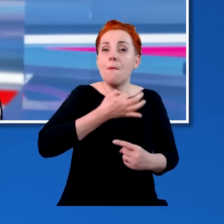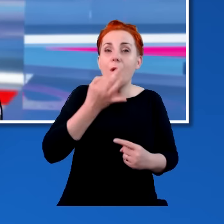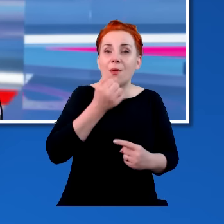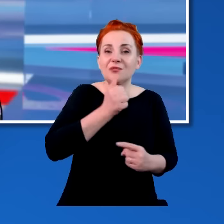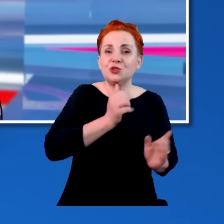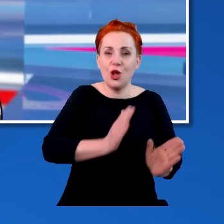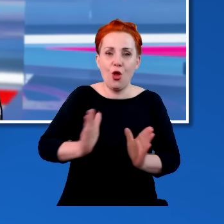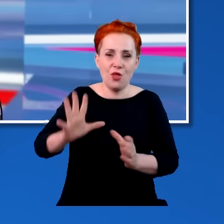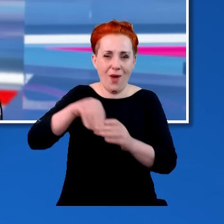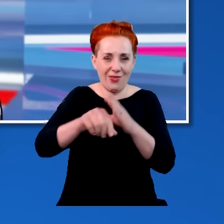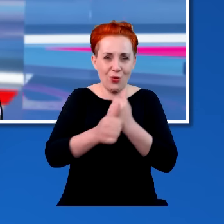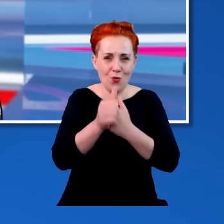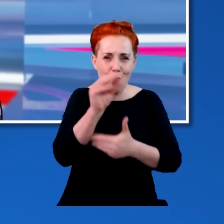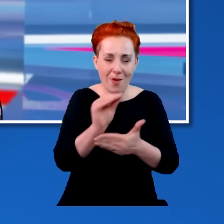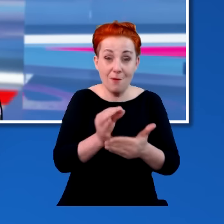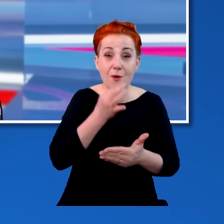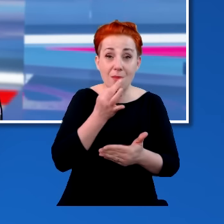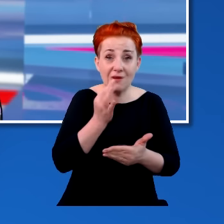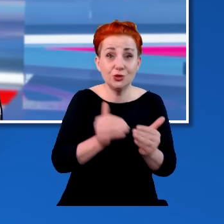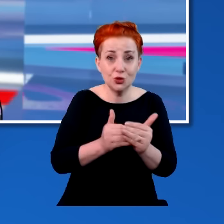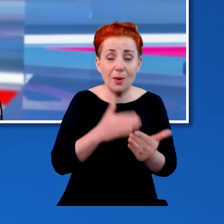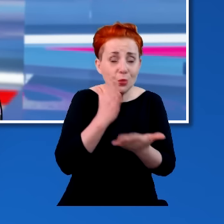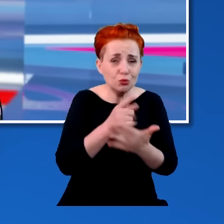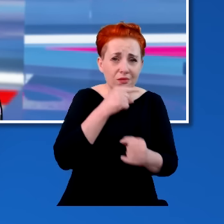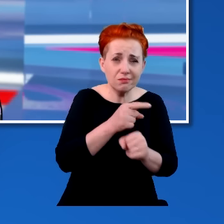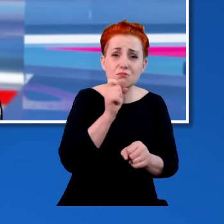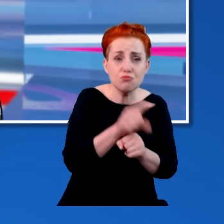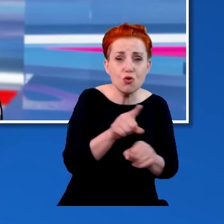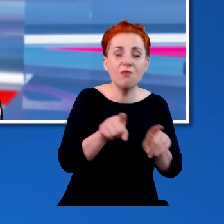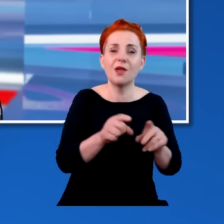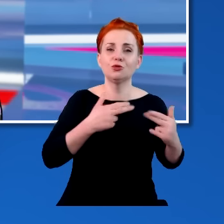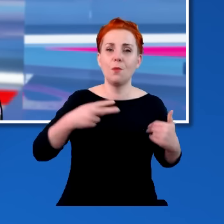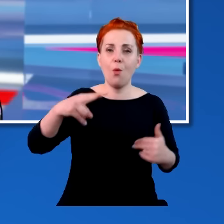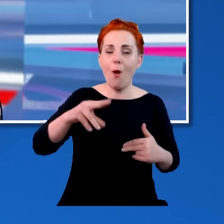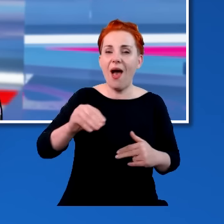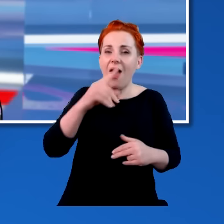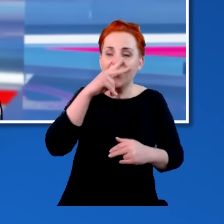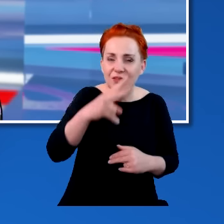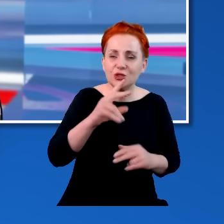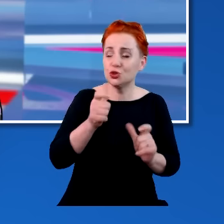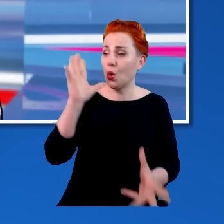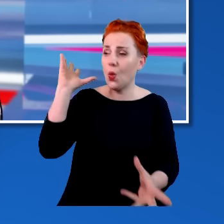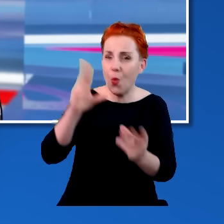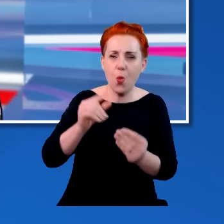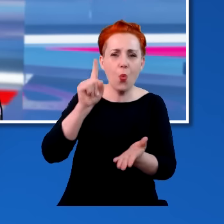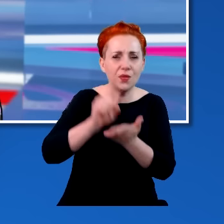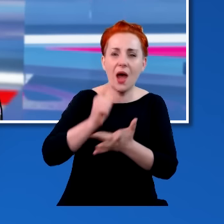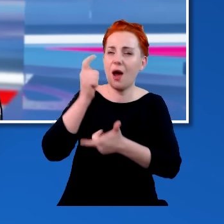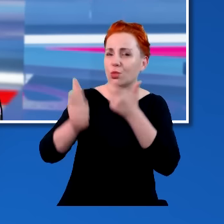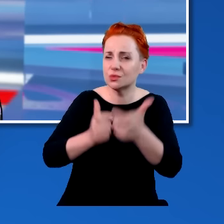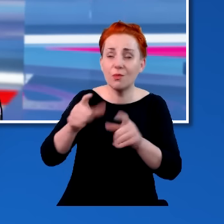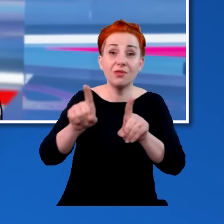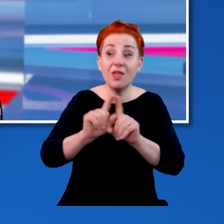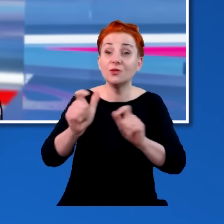Ładu. Już pewne decyzje zapadły. Również Komisja Europejska dostrzegła, że to, co zostało wypracowane i to, co tak ochoczo